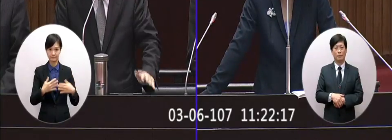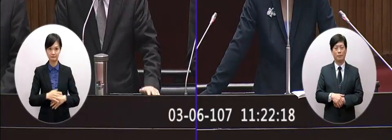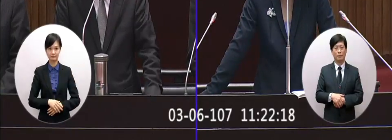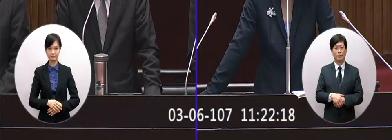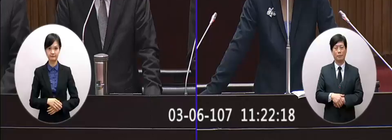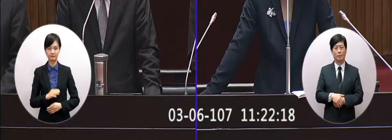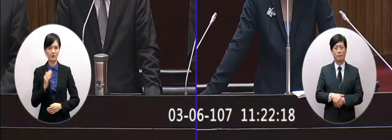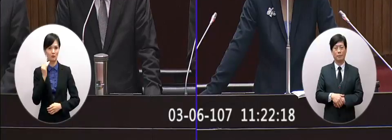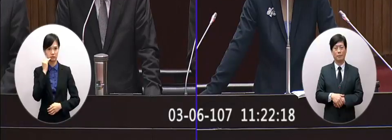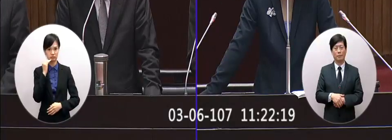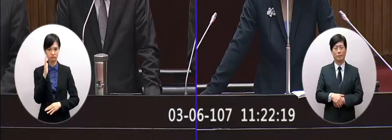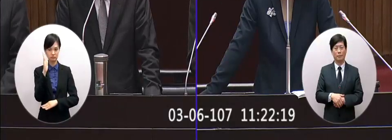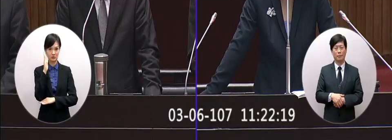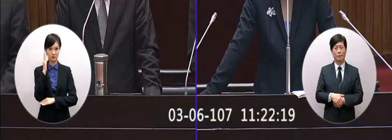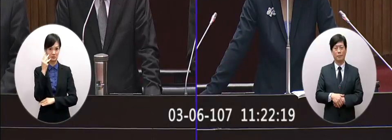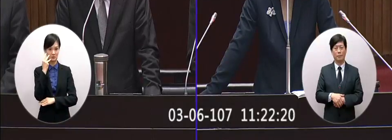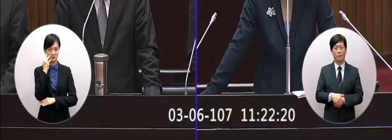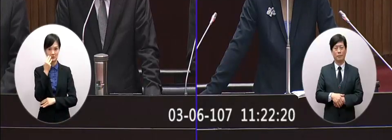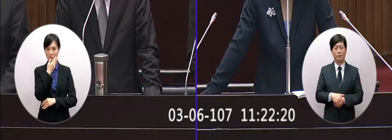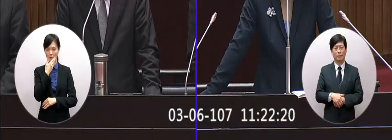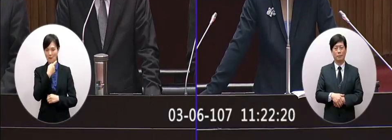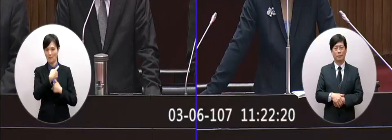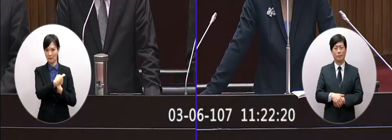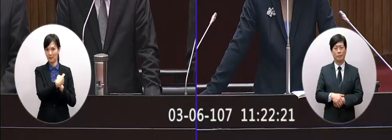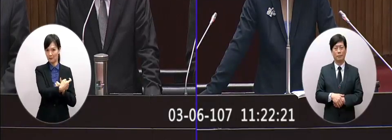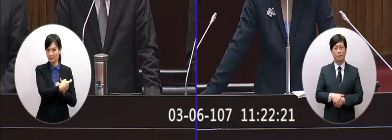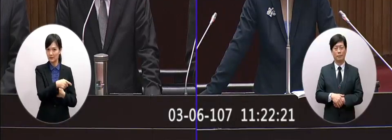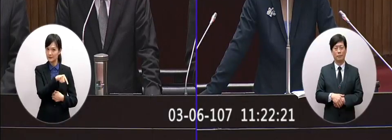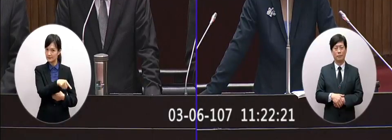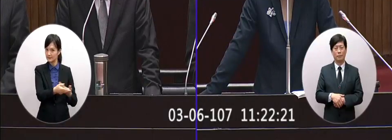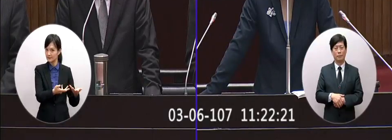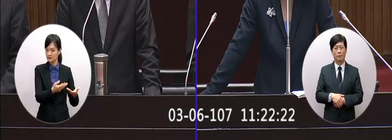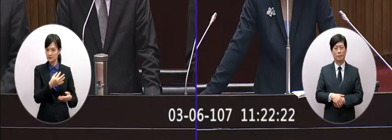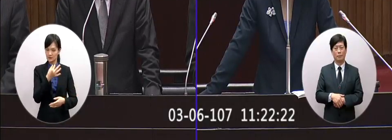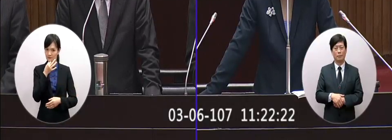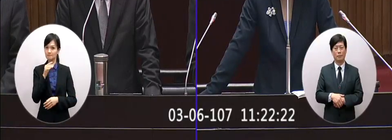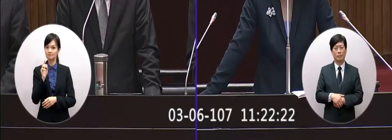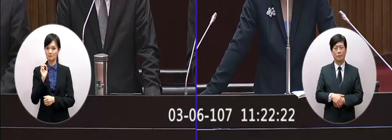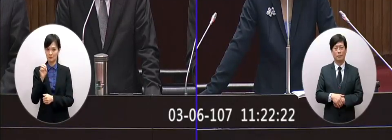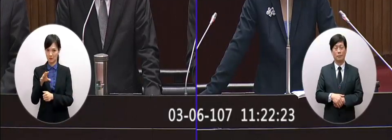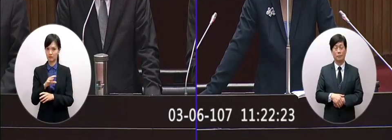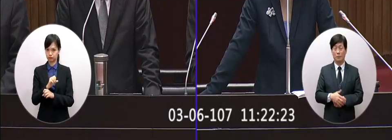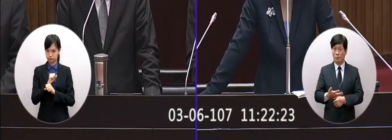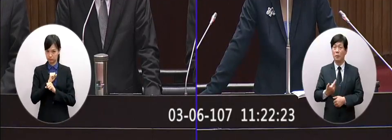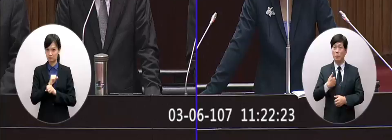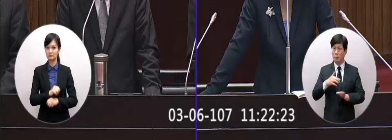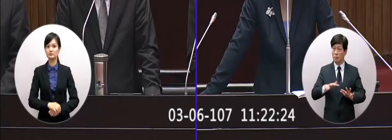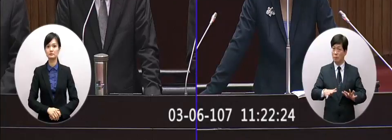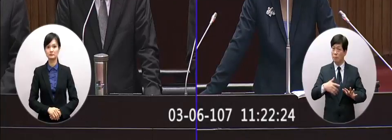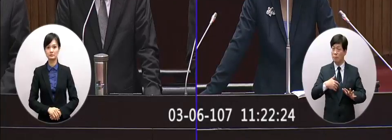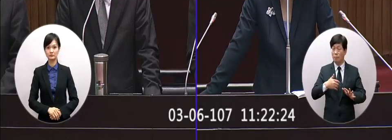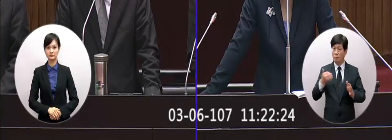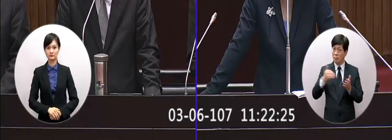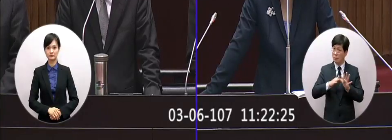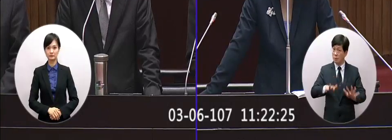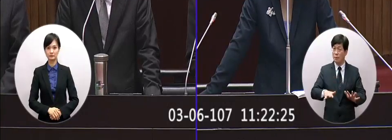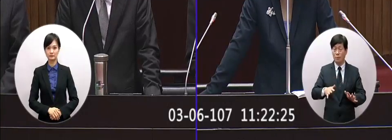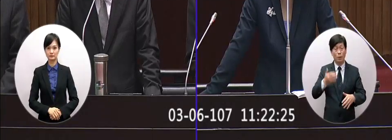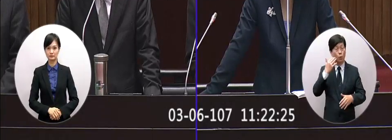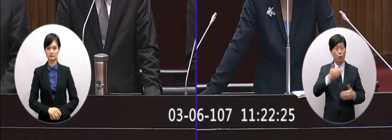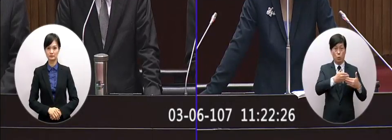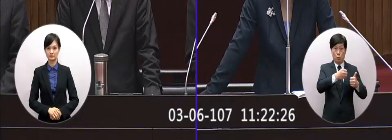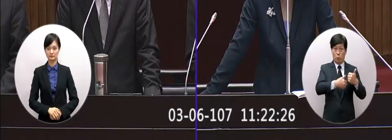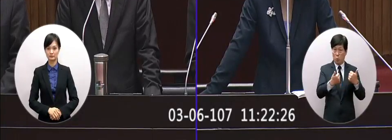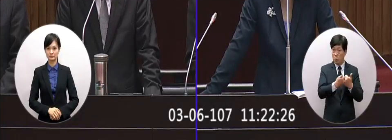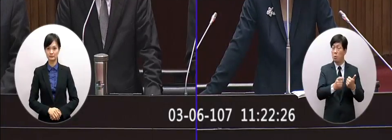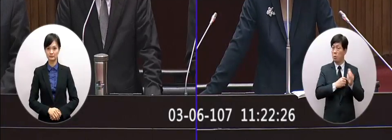这个政治的诱因，那他们就要有另外谨慎的考虑。 所以我们目前为止啊，因为照陆委